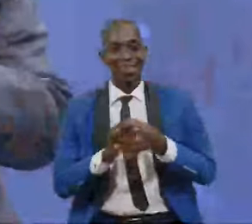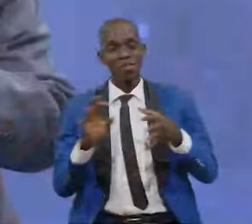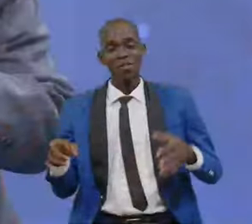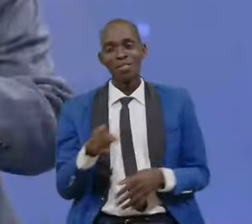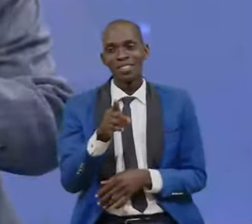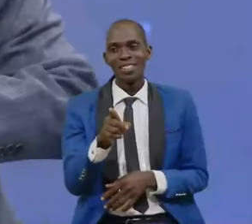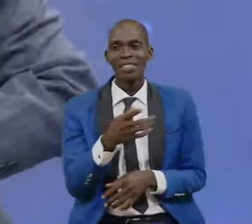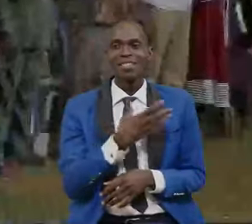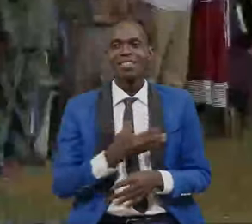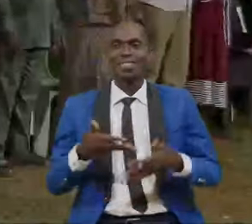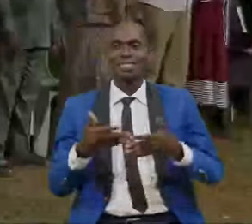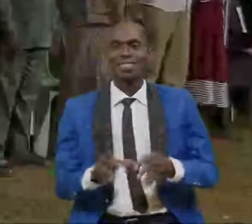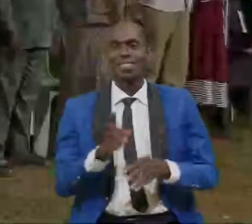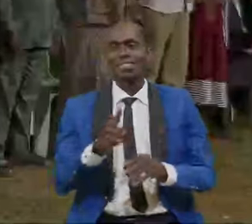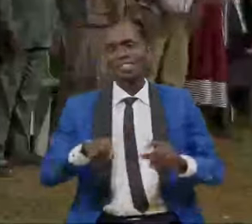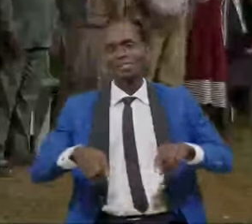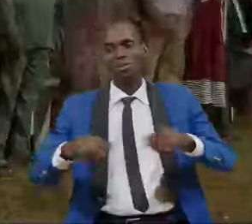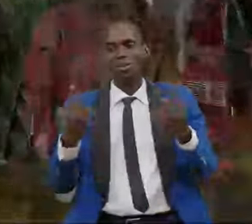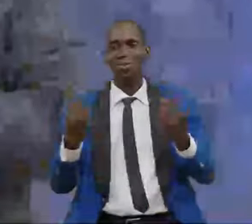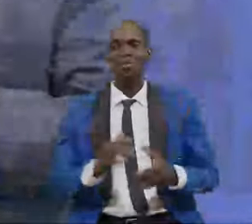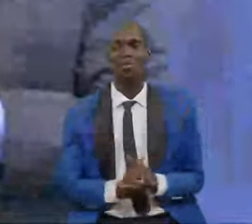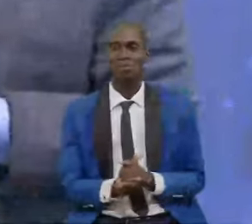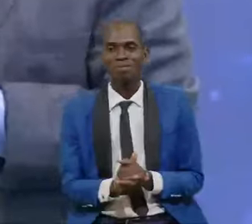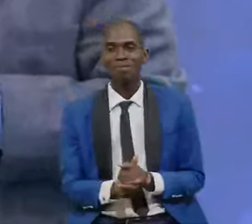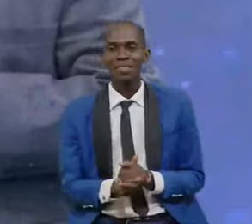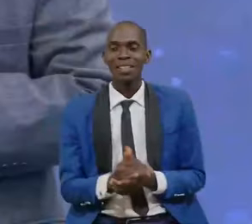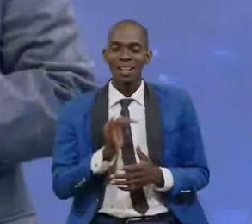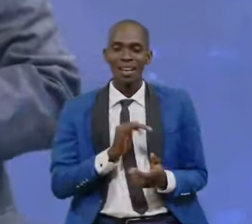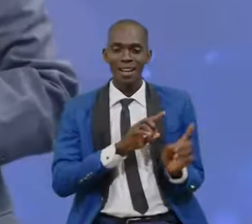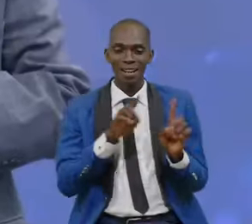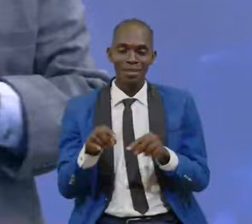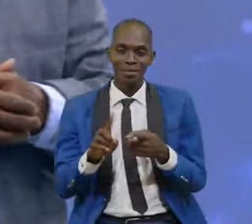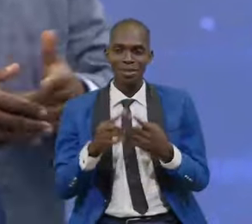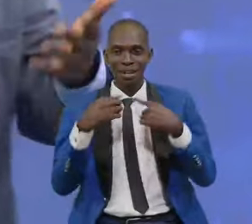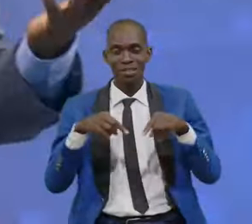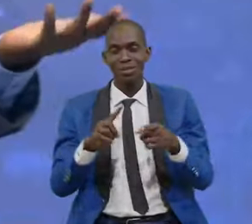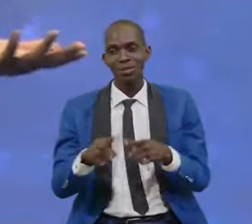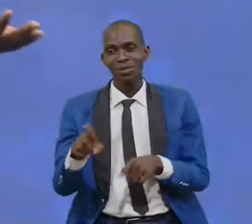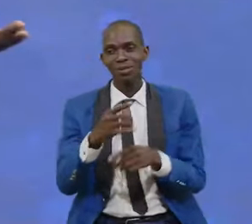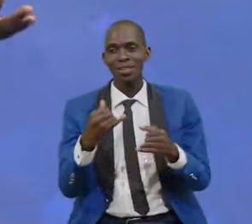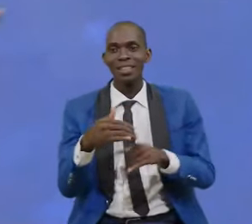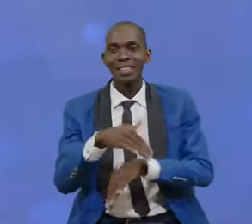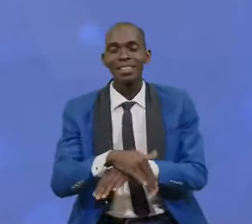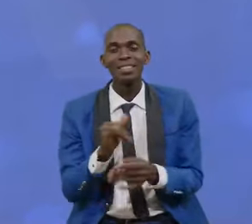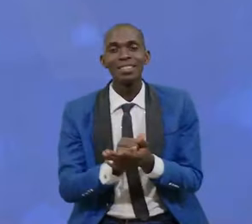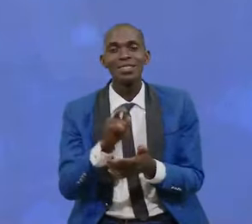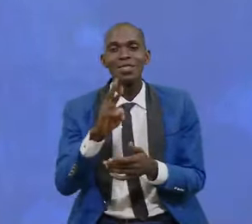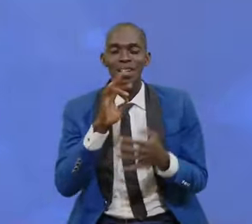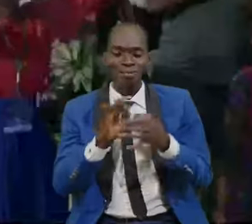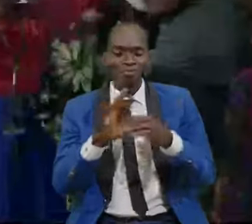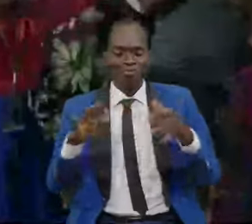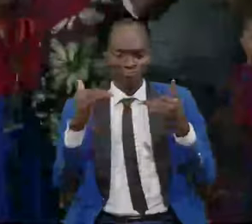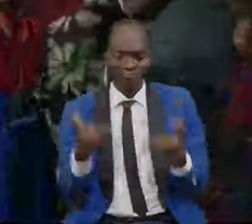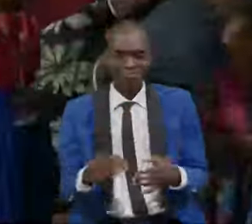Déliez-le et laissez-le aller. Et je viens t'annoncer ce soir que tu es déjà